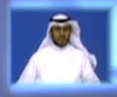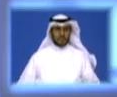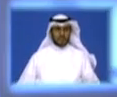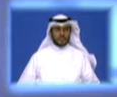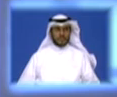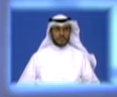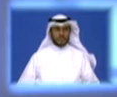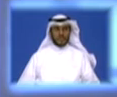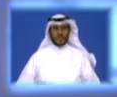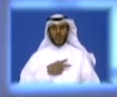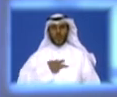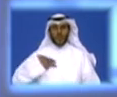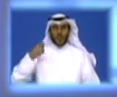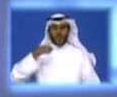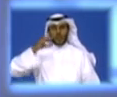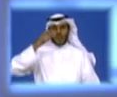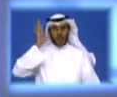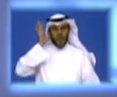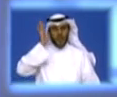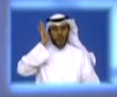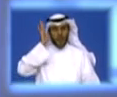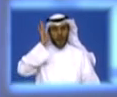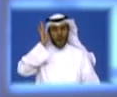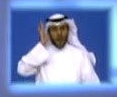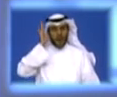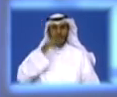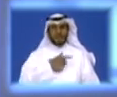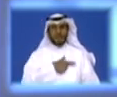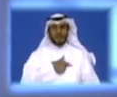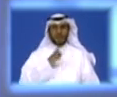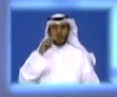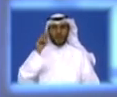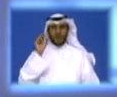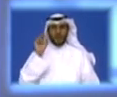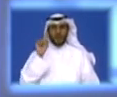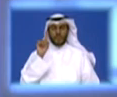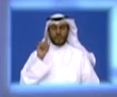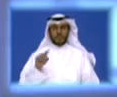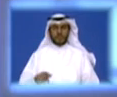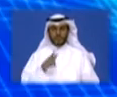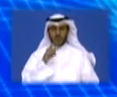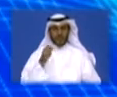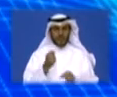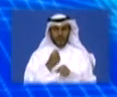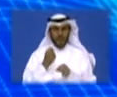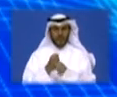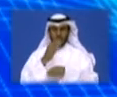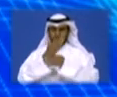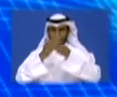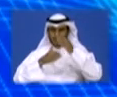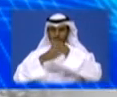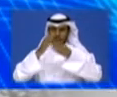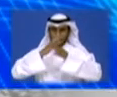دعا وزير العدل ووزير الأوقاف والشؤون الإسلامية يعقوب الصانع إلى سرعة إنجاز مجمعات المحاكم